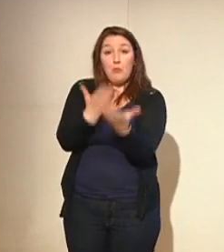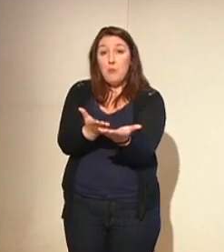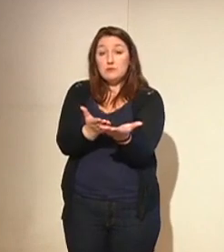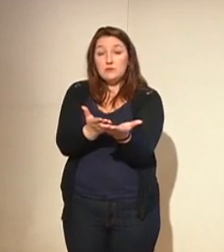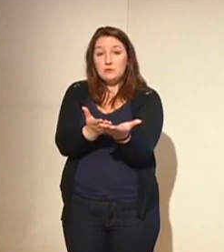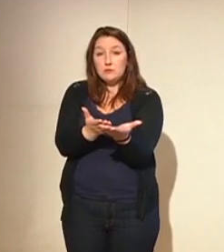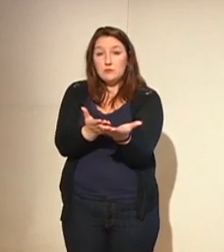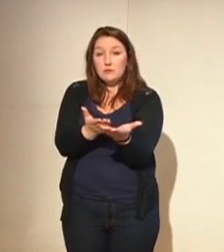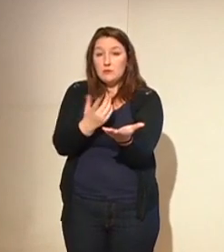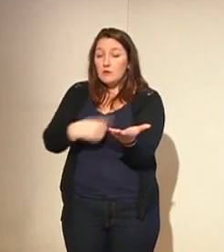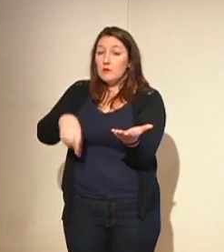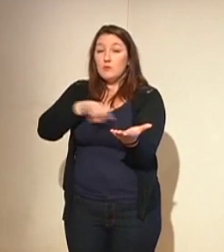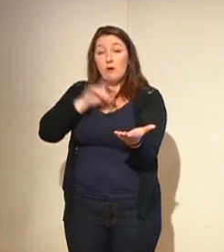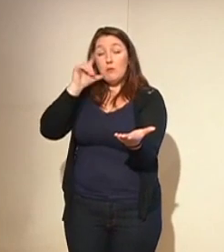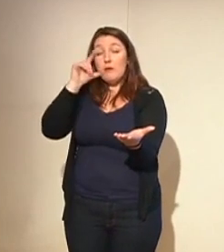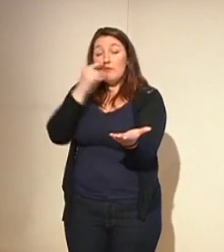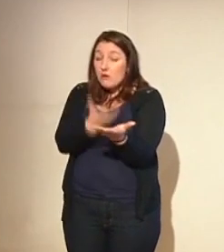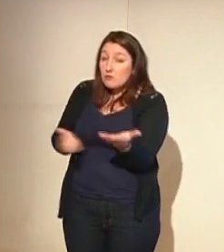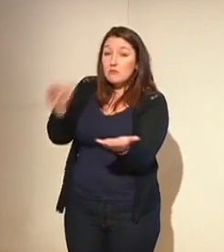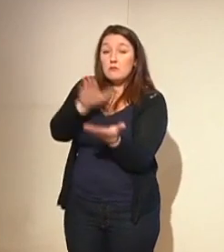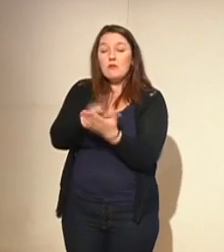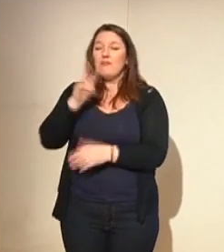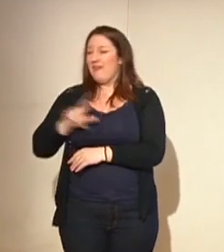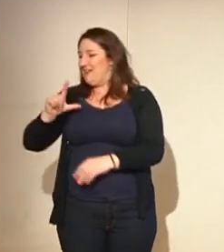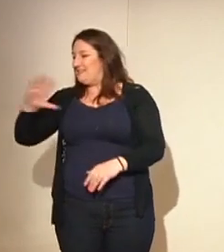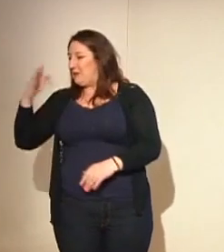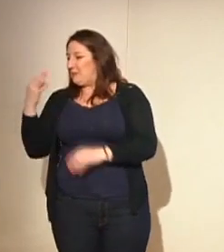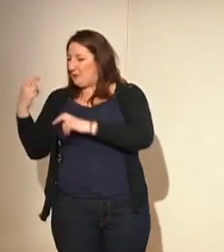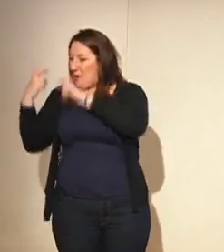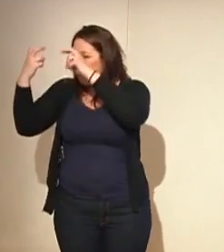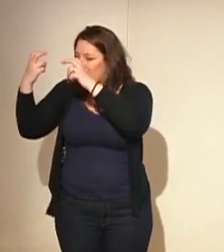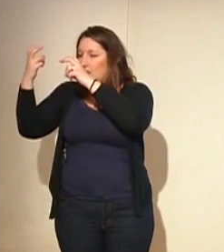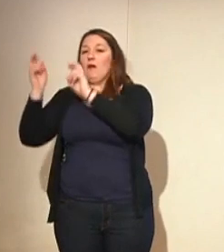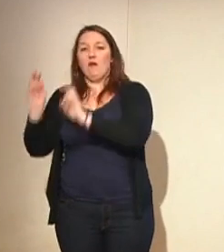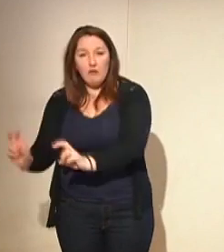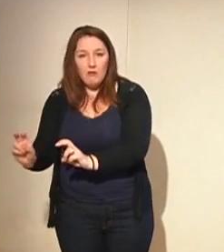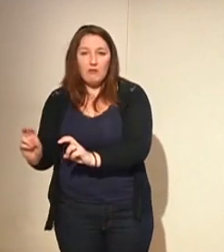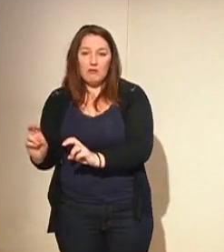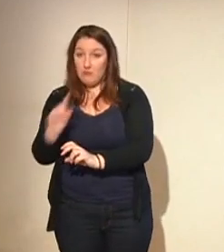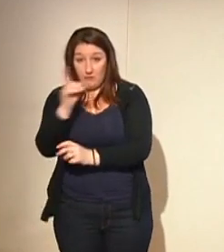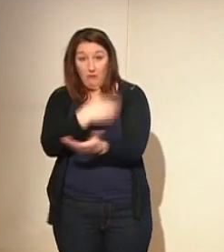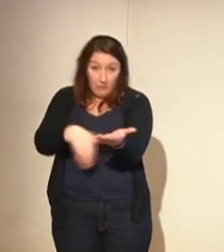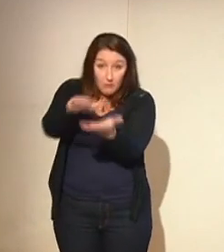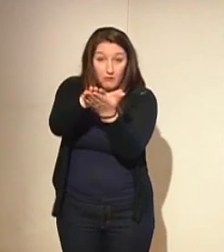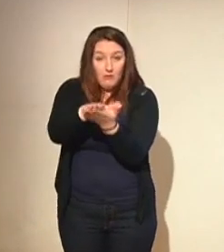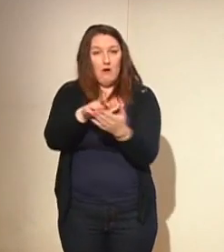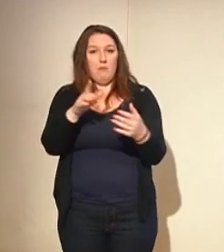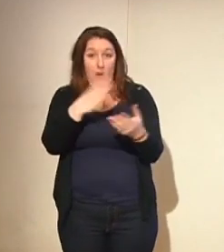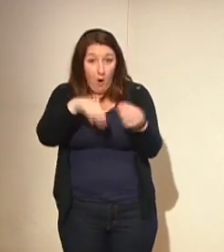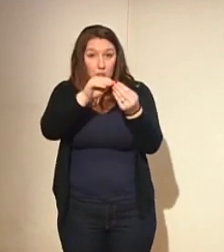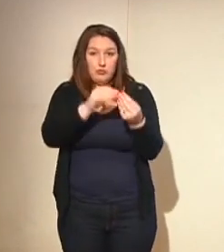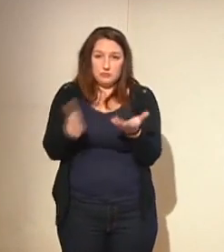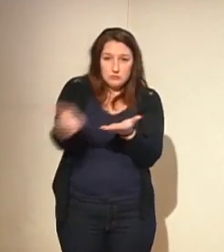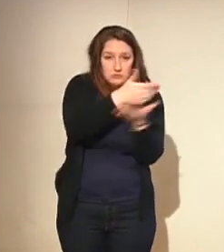loin encore que simplement annuler cette augmentation de 25 % voté en 2008 au début de le mandat de